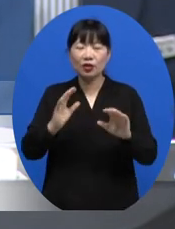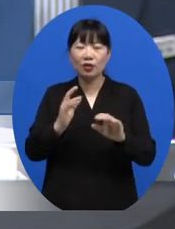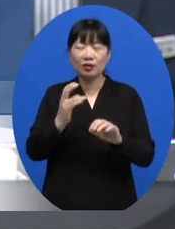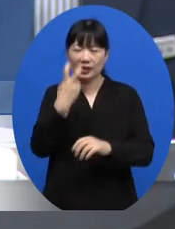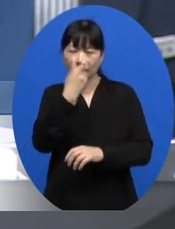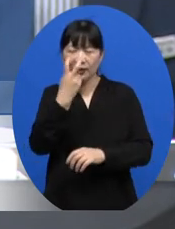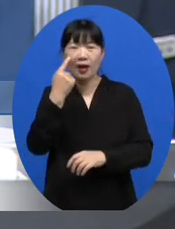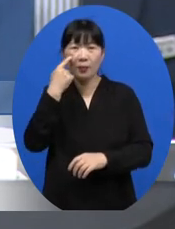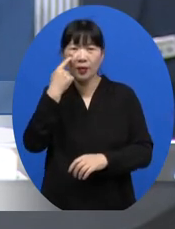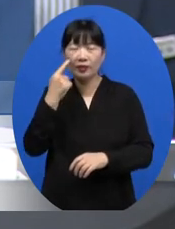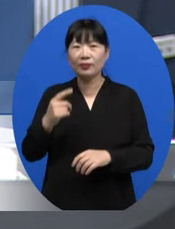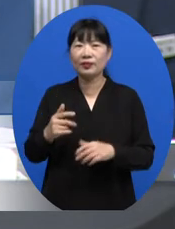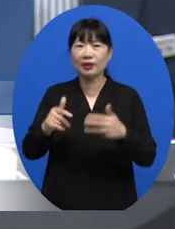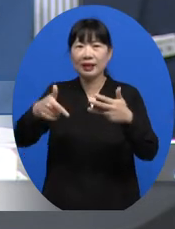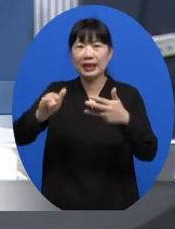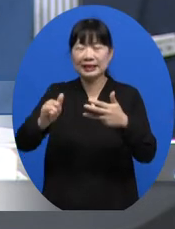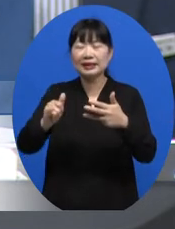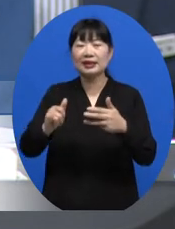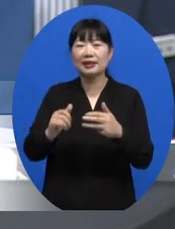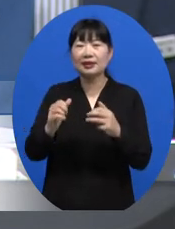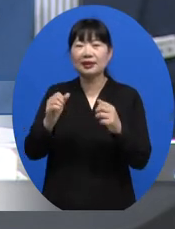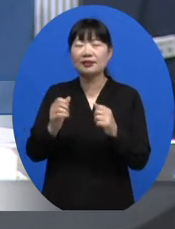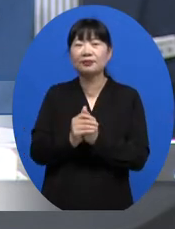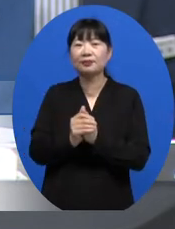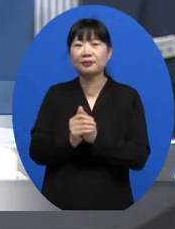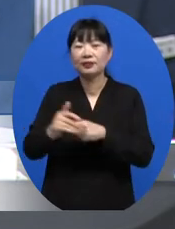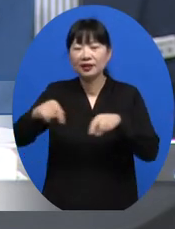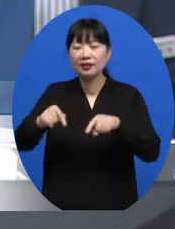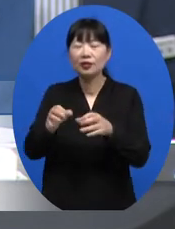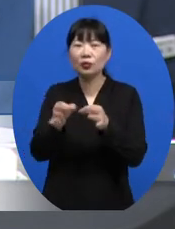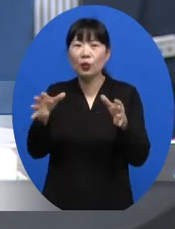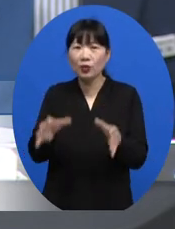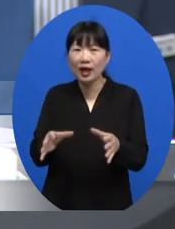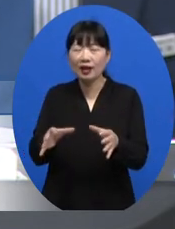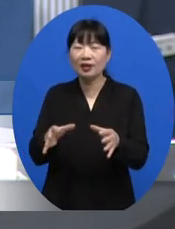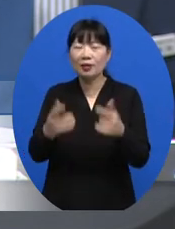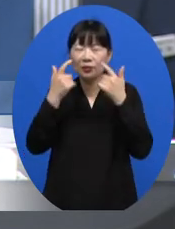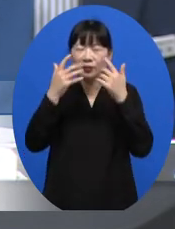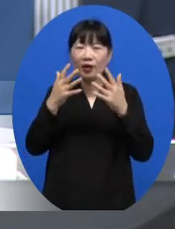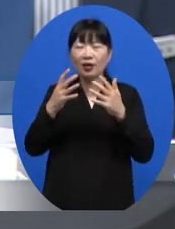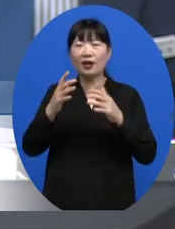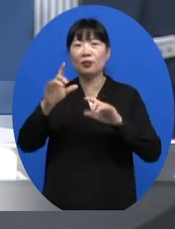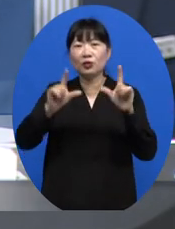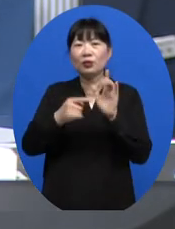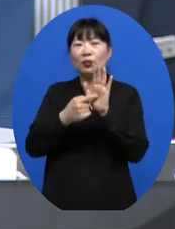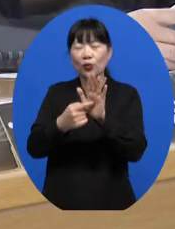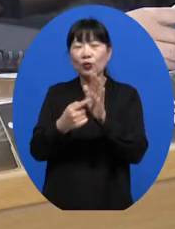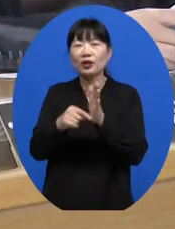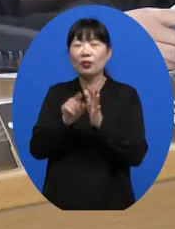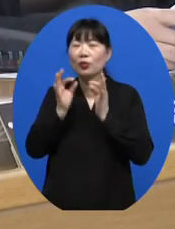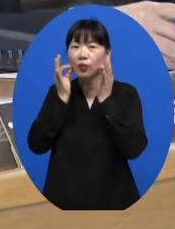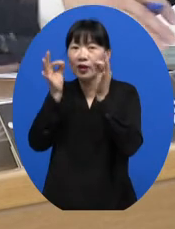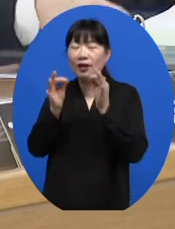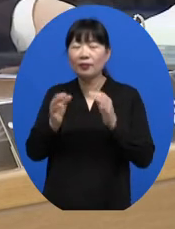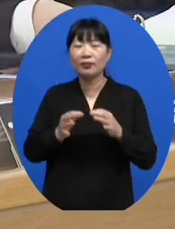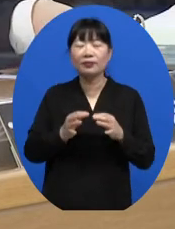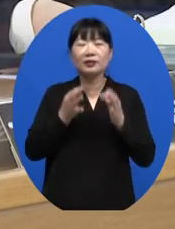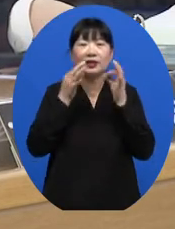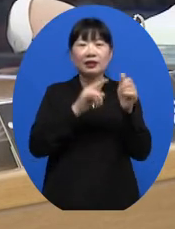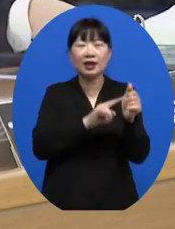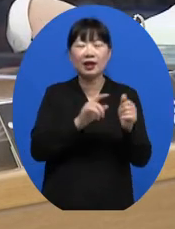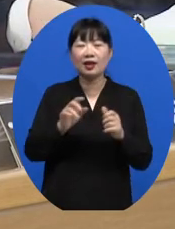이번 8기 임기 내에 분명한 모습을 좀 보여드릴 수 있도록 하겠고요 김진아는